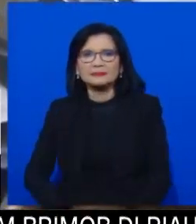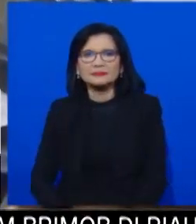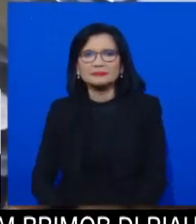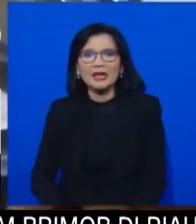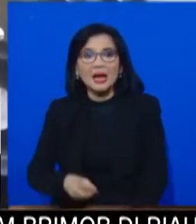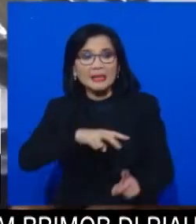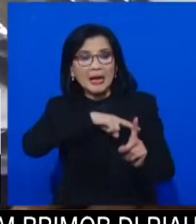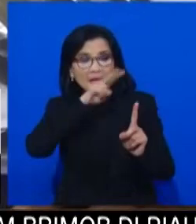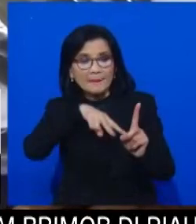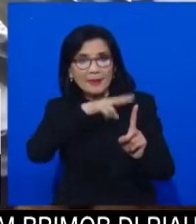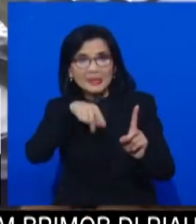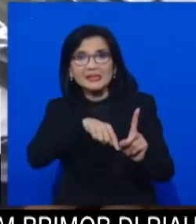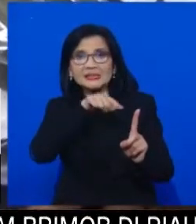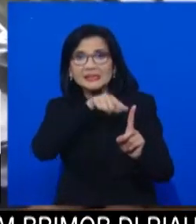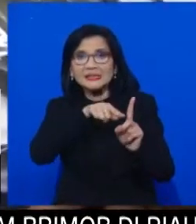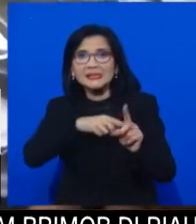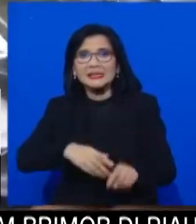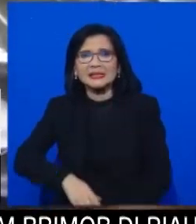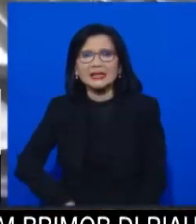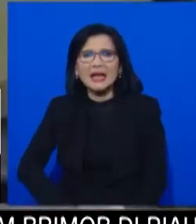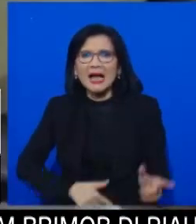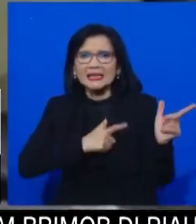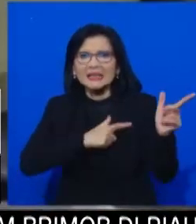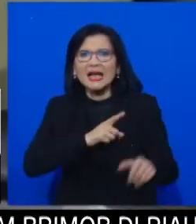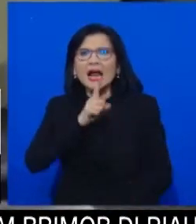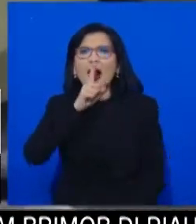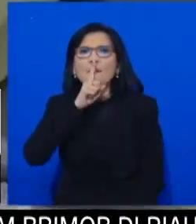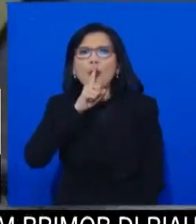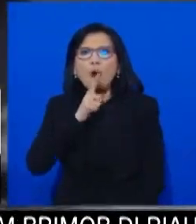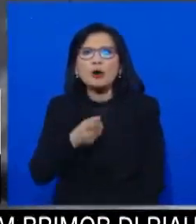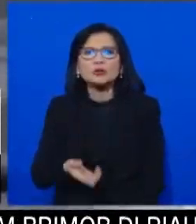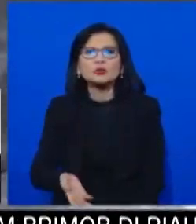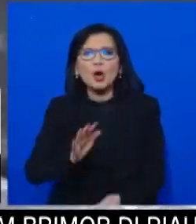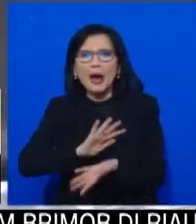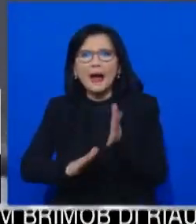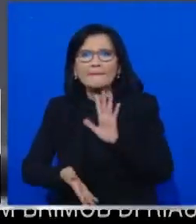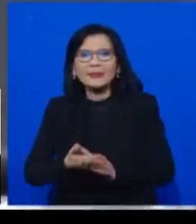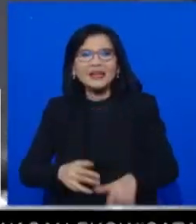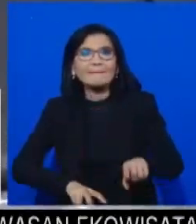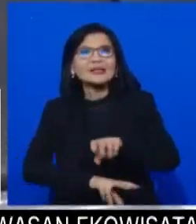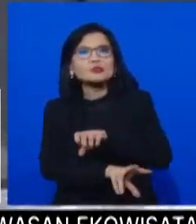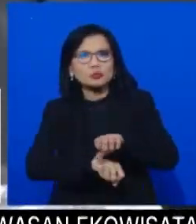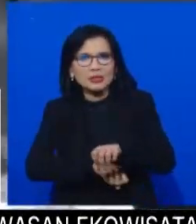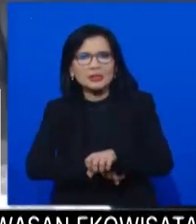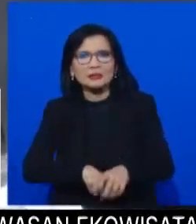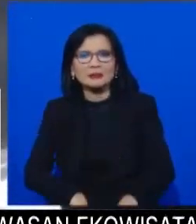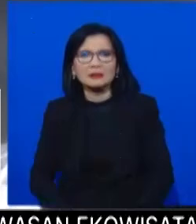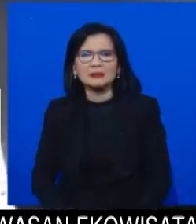pemeriksaan ternyata tentara gadungan ini juga sudah pernah melakukan pencurian.